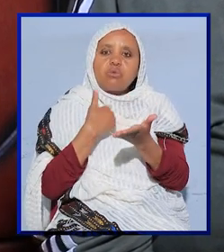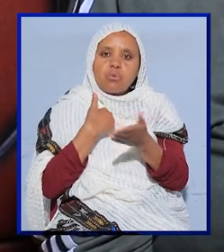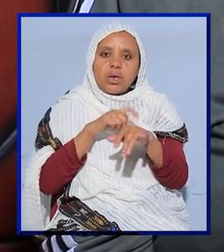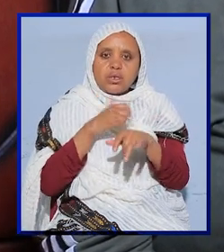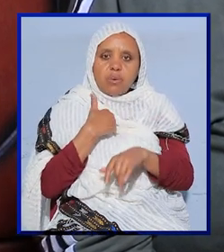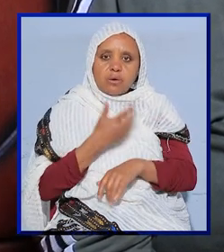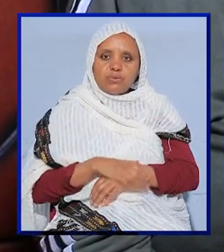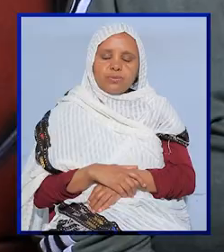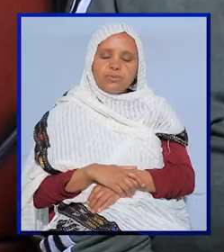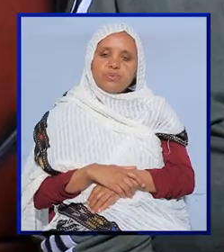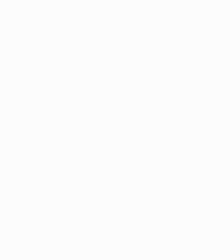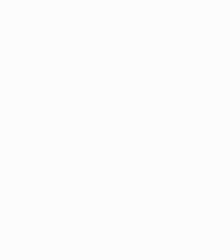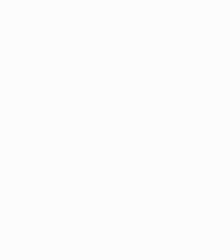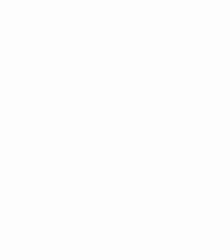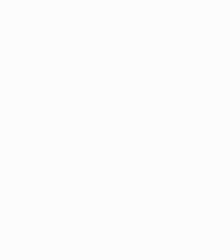ያለችው።